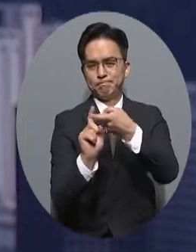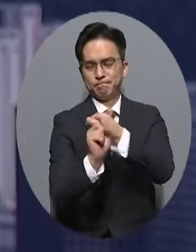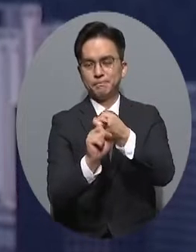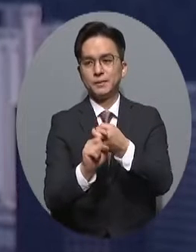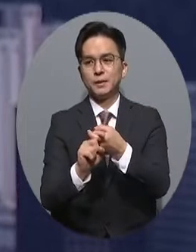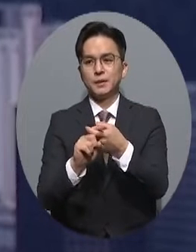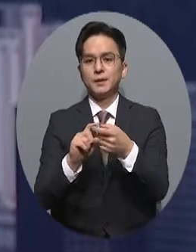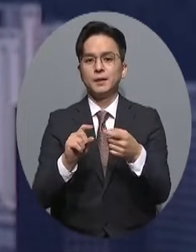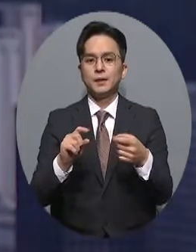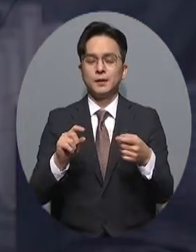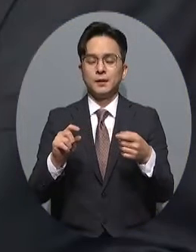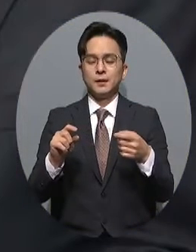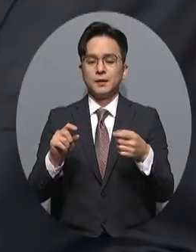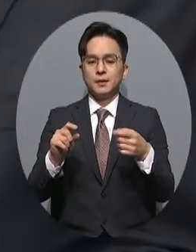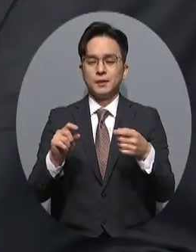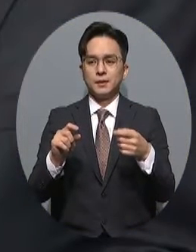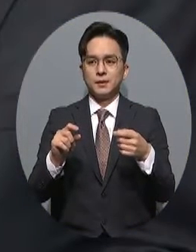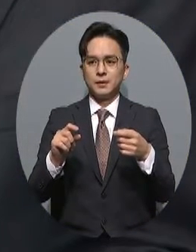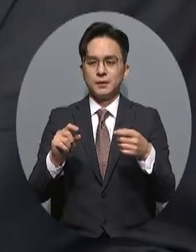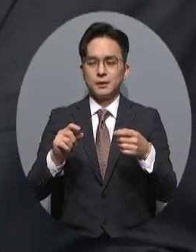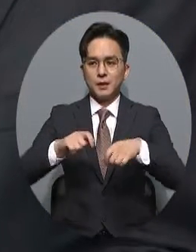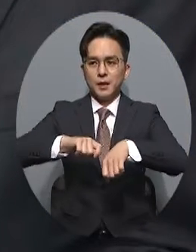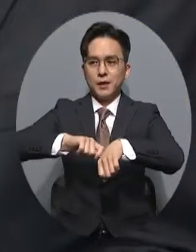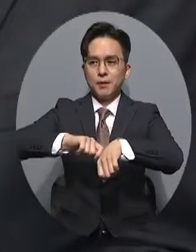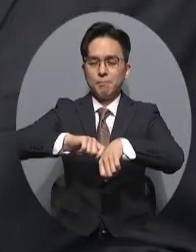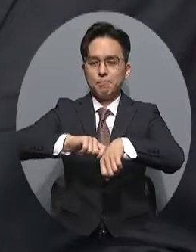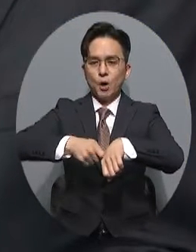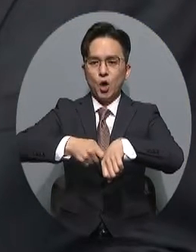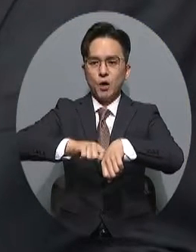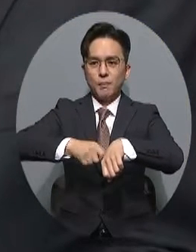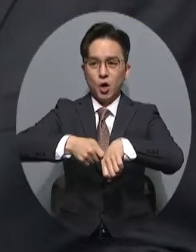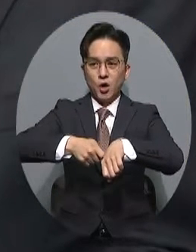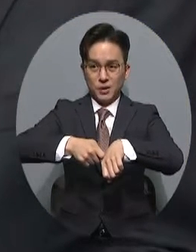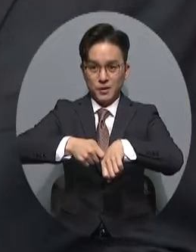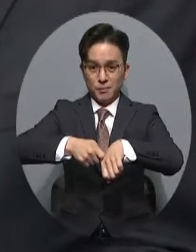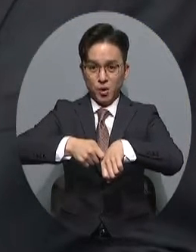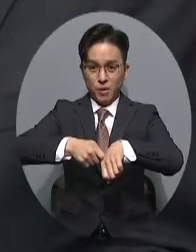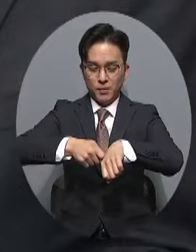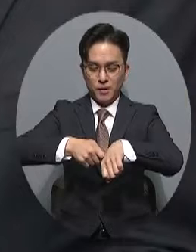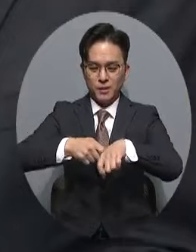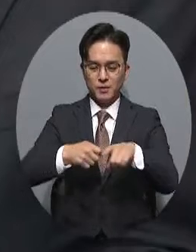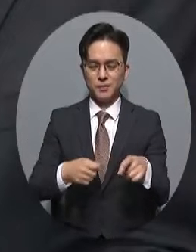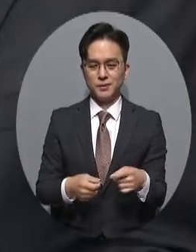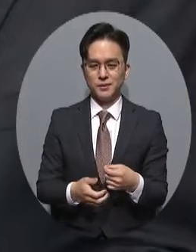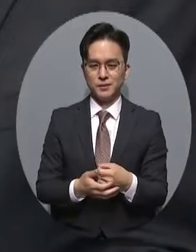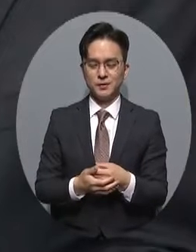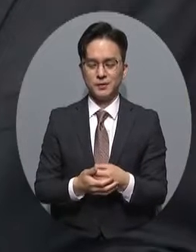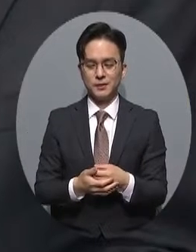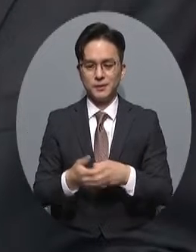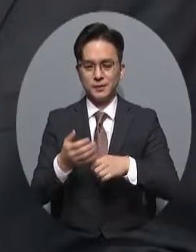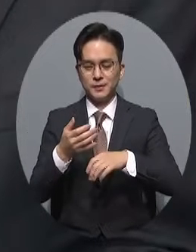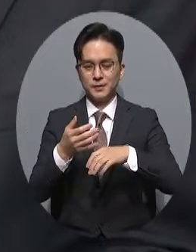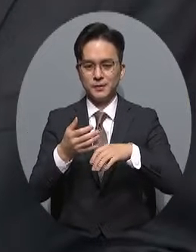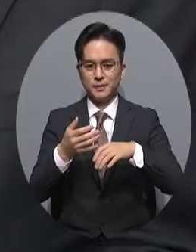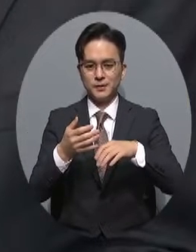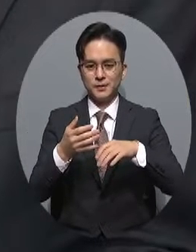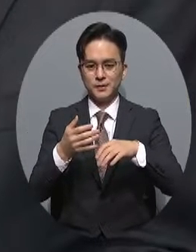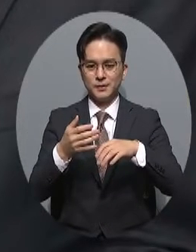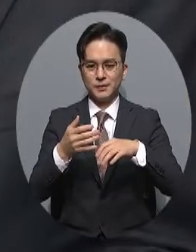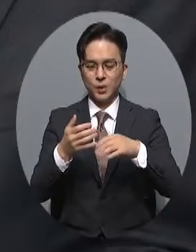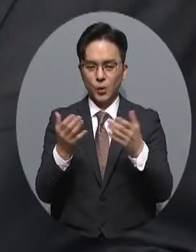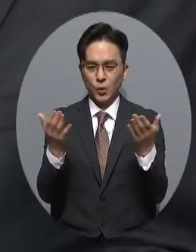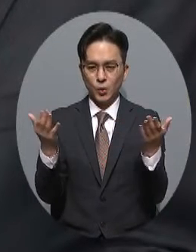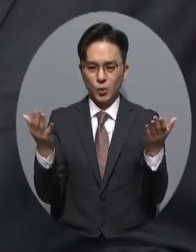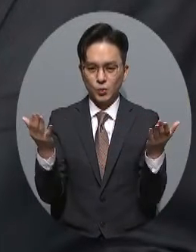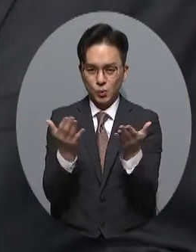두고 어떤이 면죄부를 좀 주는 형식은 그럼 다른 불법행위와 건조 봤을 때 이게 형평성에 어긋나는 거